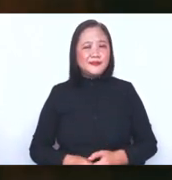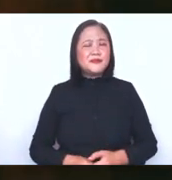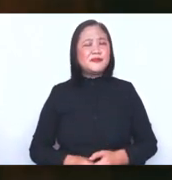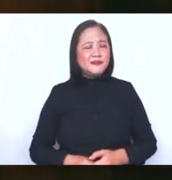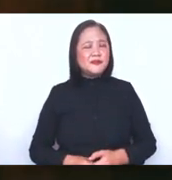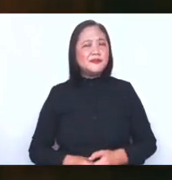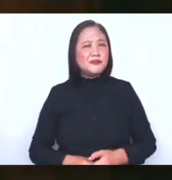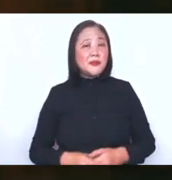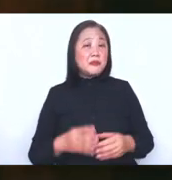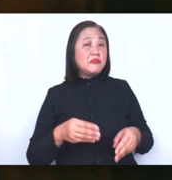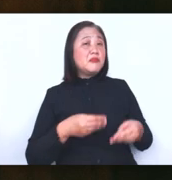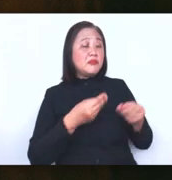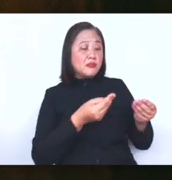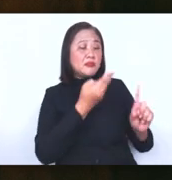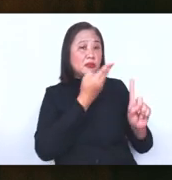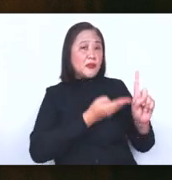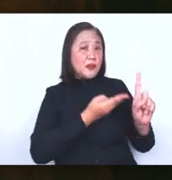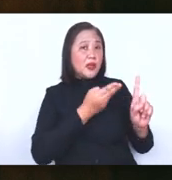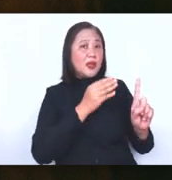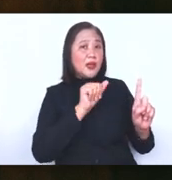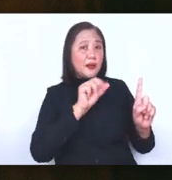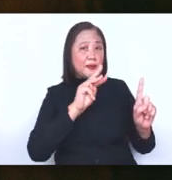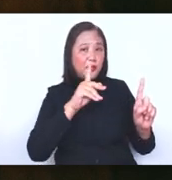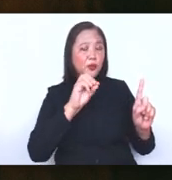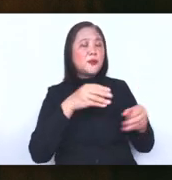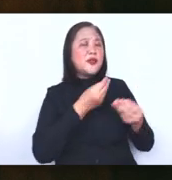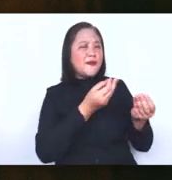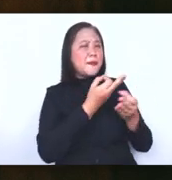Binigyan ng parol si Kaamado noong